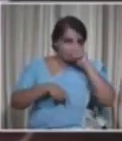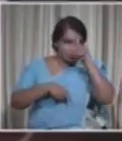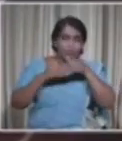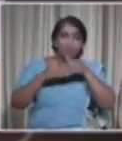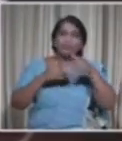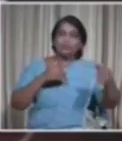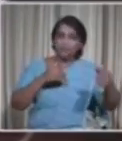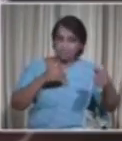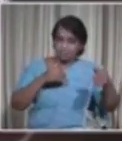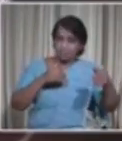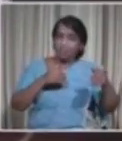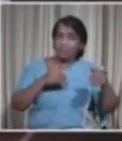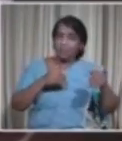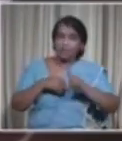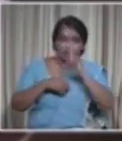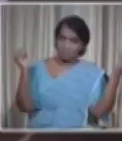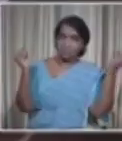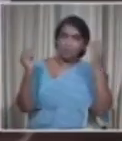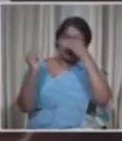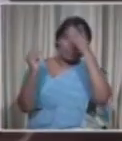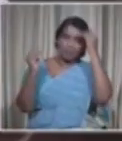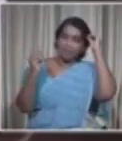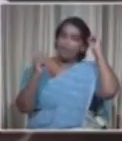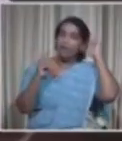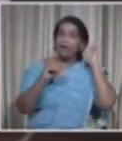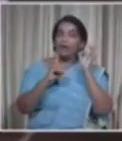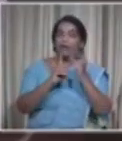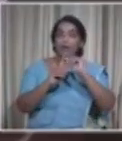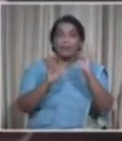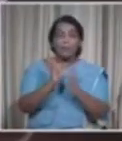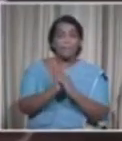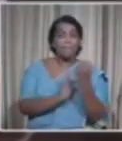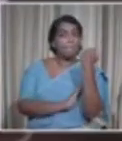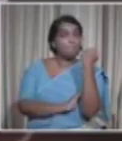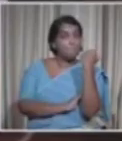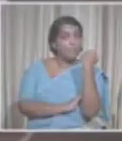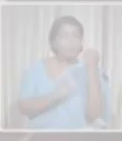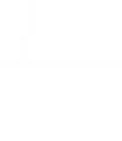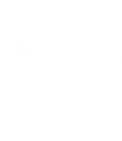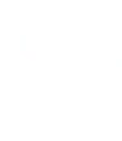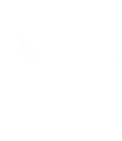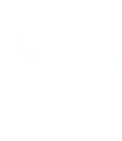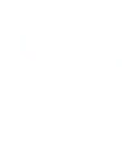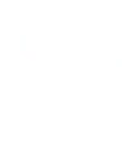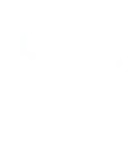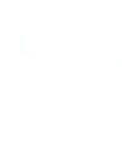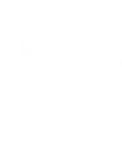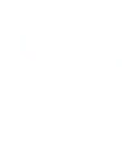මේ සතියේ ගෙන්න විධායක අගමැතිවරයෙකුත් බිහිනෝන ආකාරයට